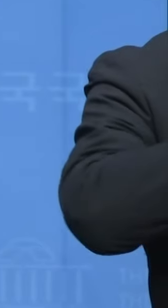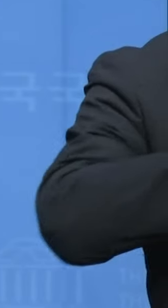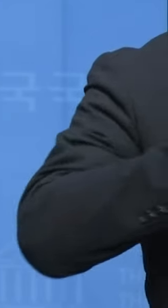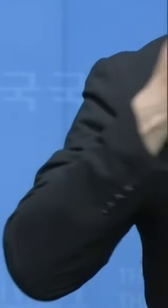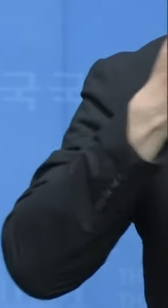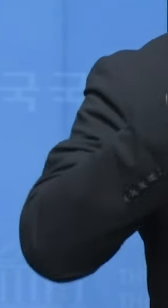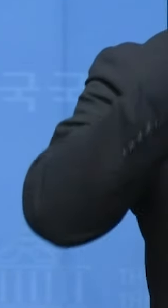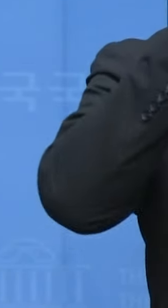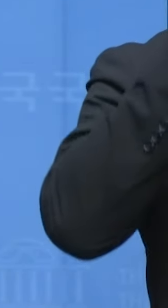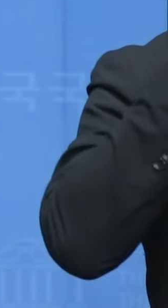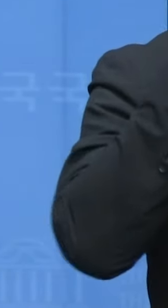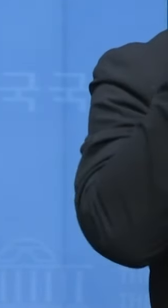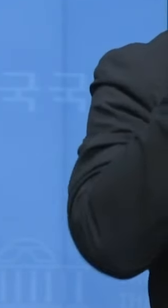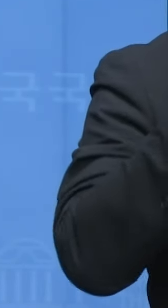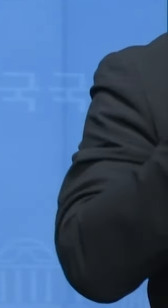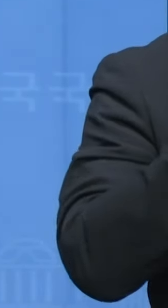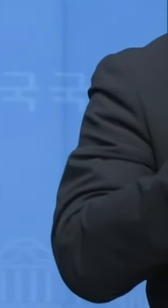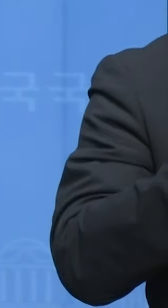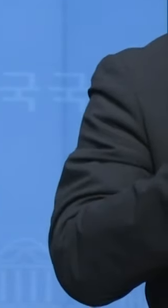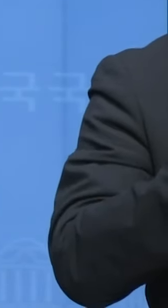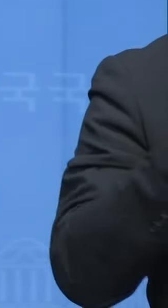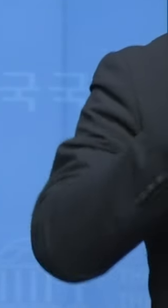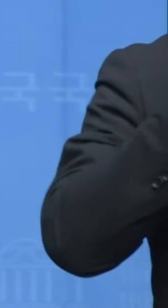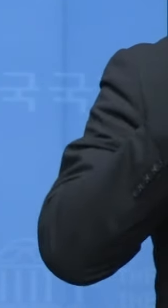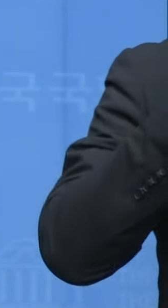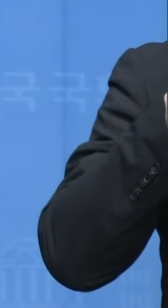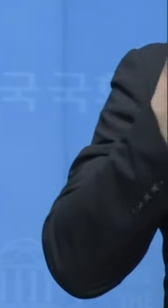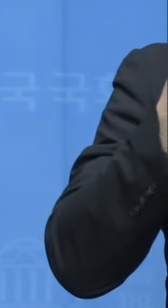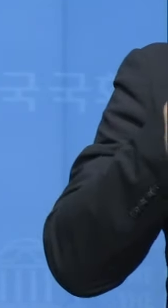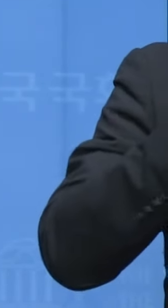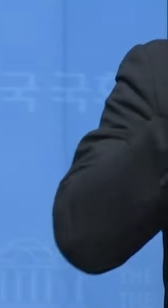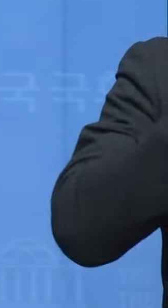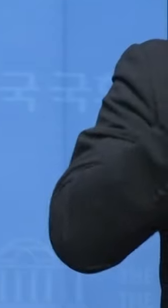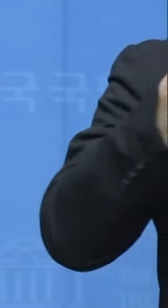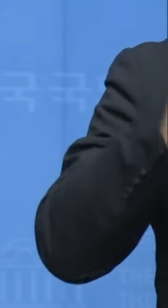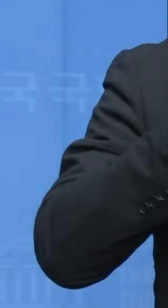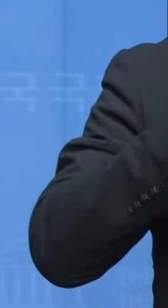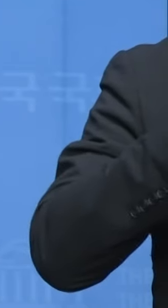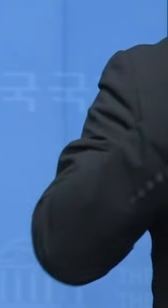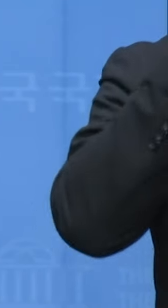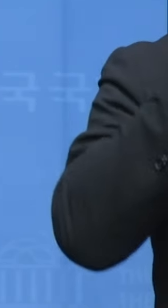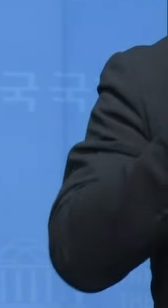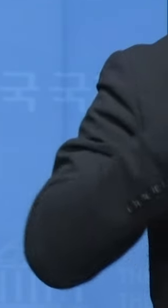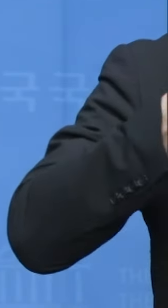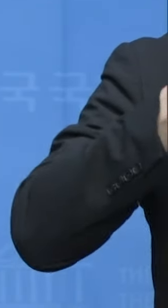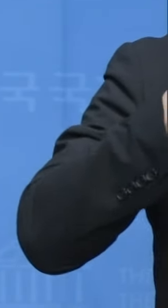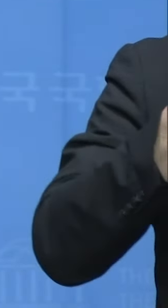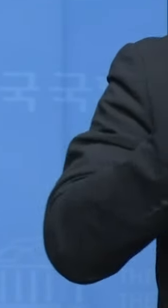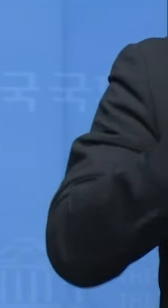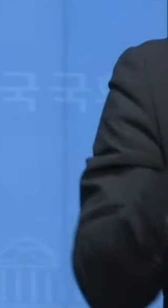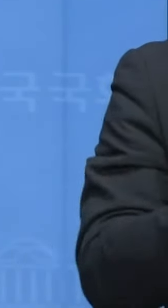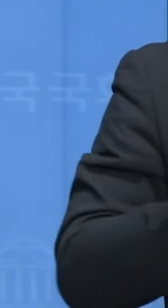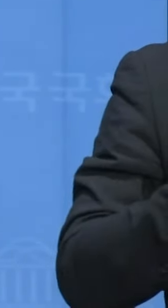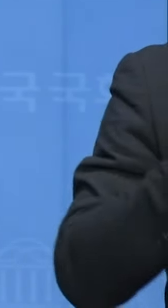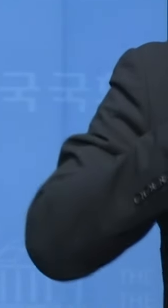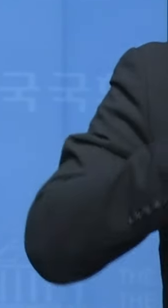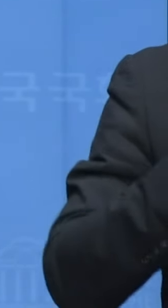끝없이 감시할 것입니다 2024년 5월 14일 더불어민주당 검찰 독재 정치탄압 대책